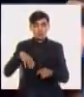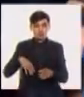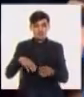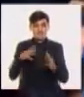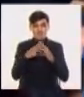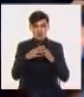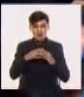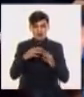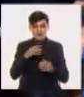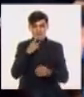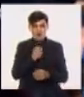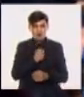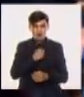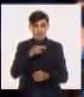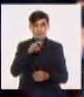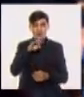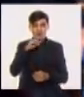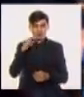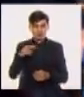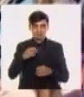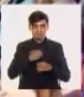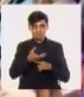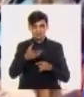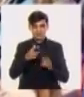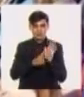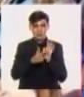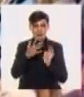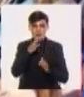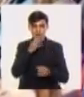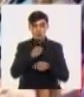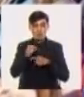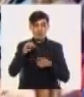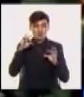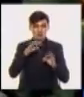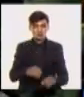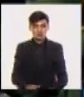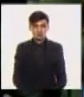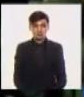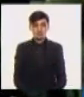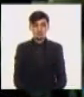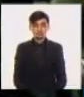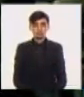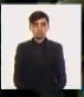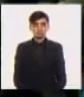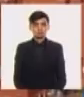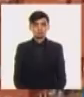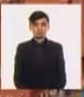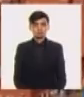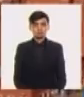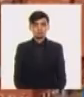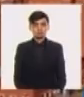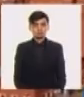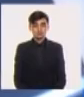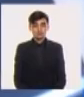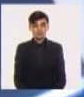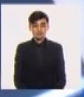парада, посвященный 75-летию Победы. Нургали Карабаев, Влад Шишко, Зарина Беремкул, Информбюро,